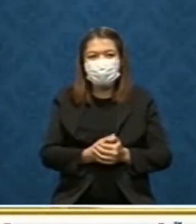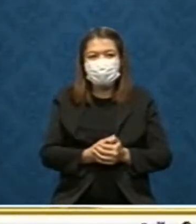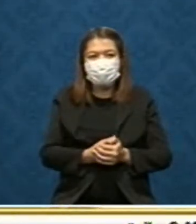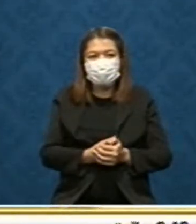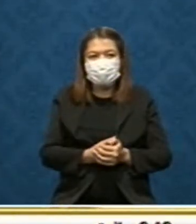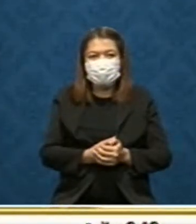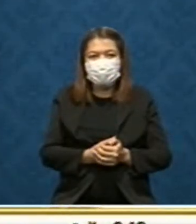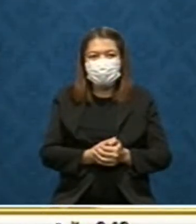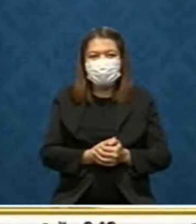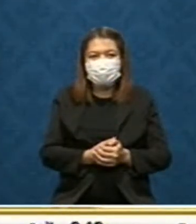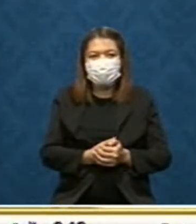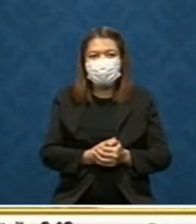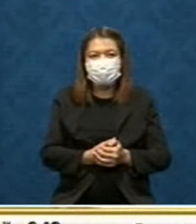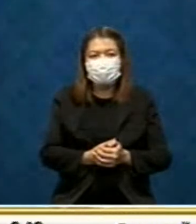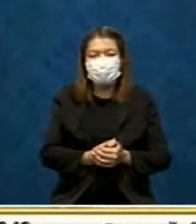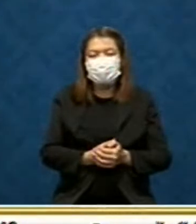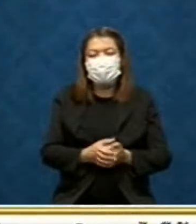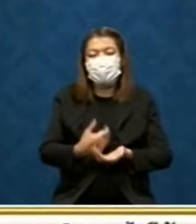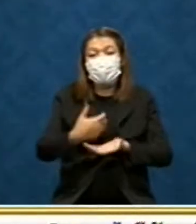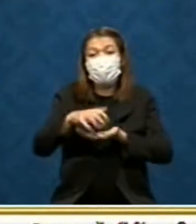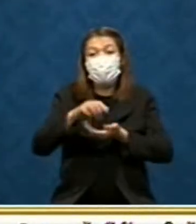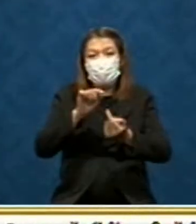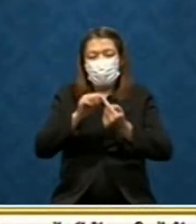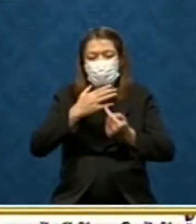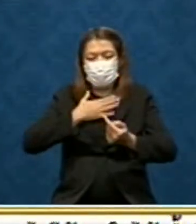แล้วมันกไปซ้ำเติมทผมบอก